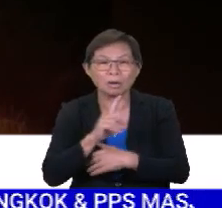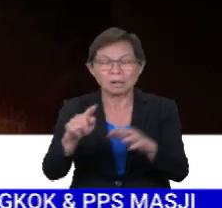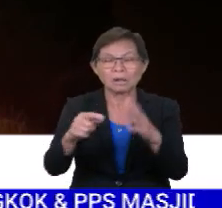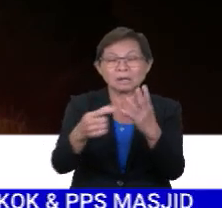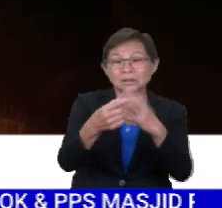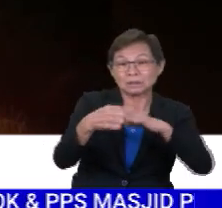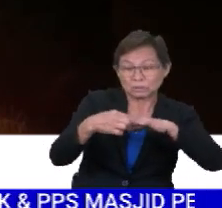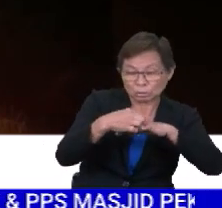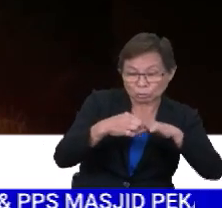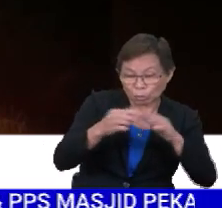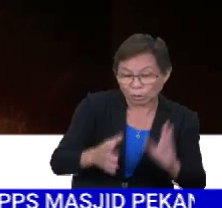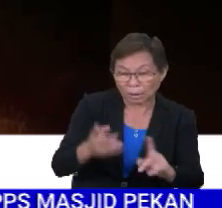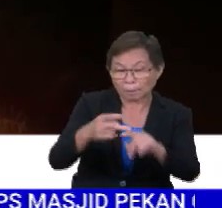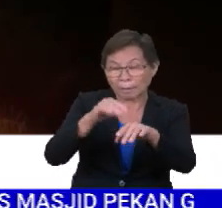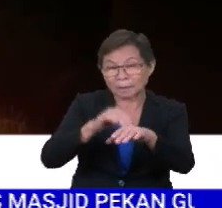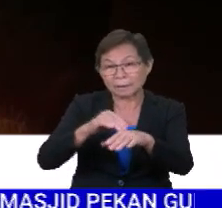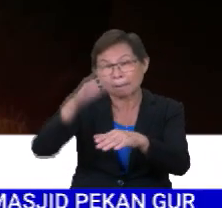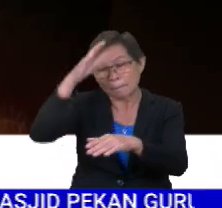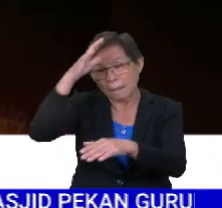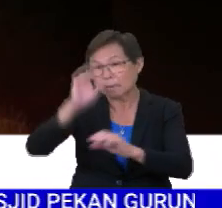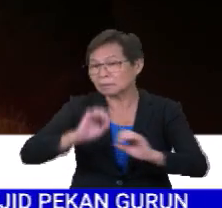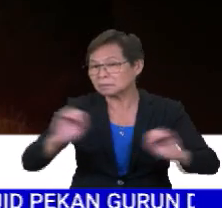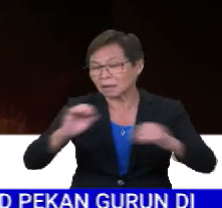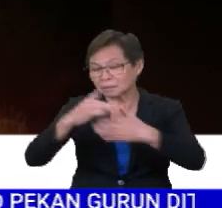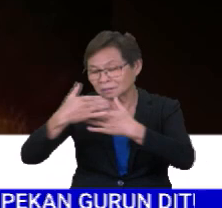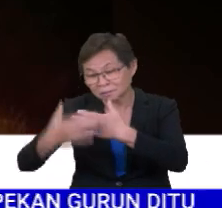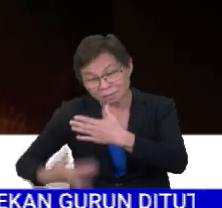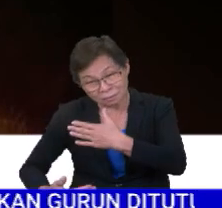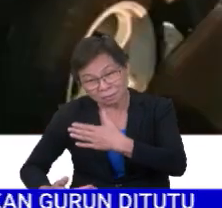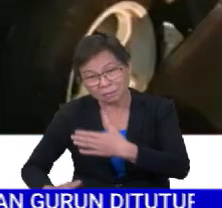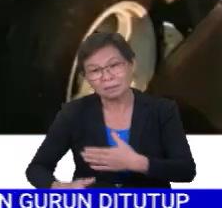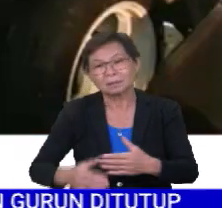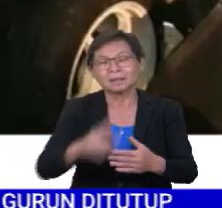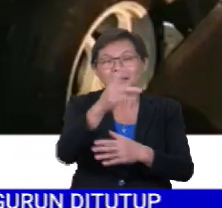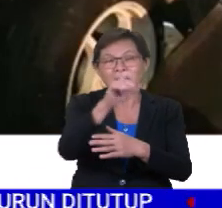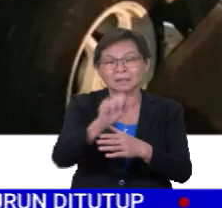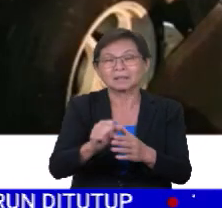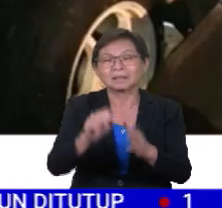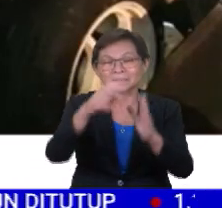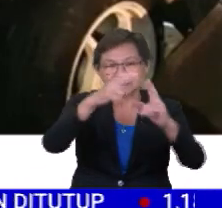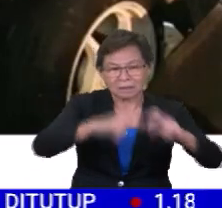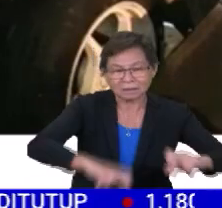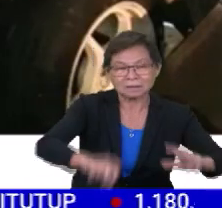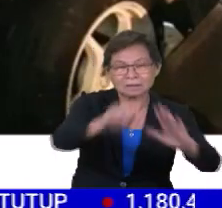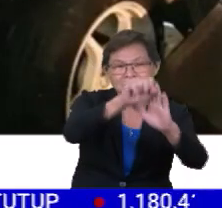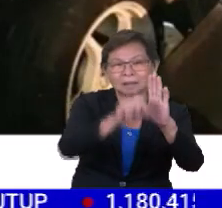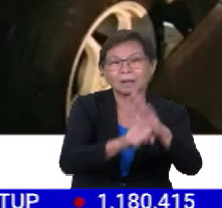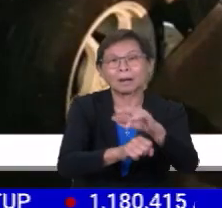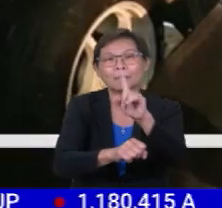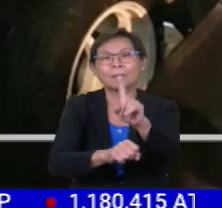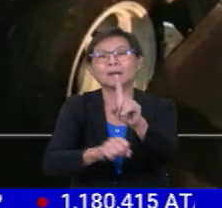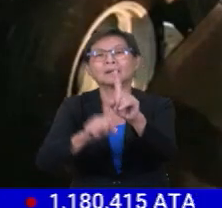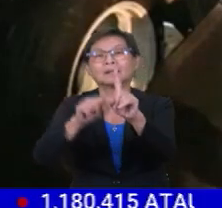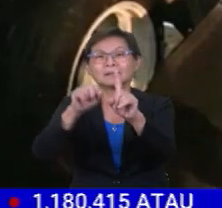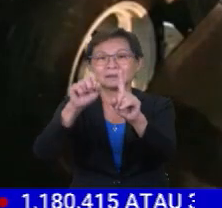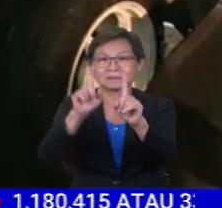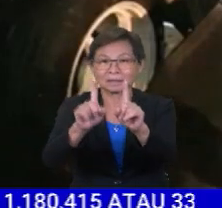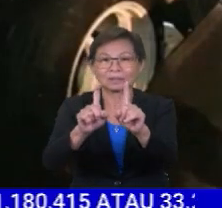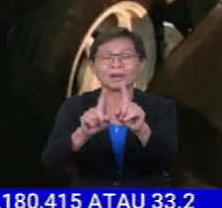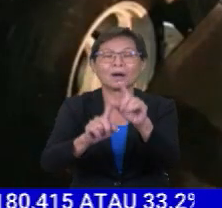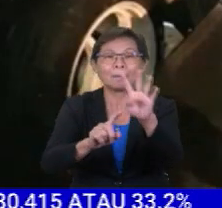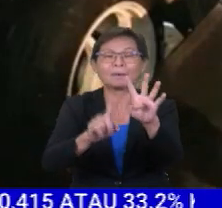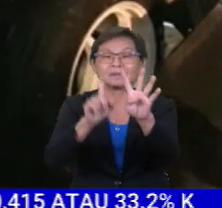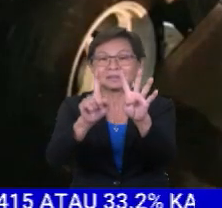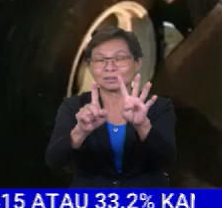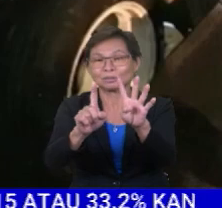Tunang kepada Babel kanak-kanak tersebut tidak mengalami kecederaan kiss disease mitos season 4 1 Kuningan Satu Atap pengangkutan